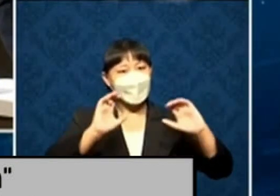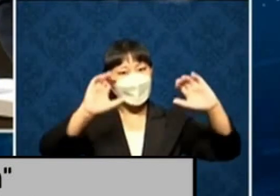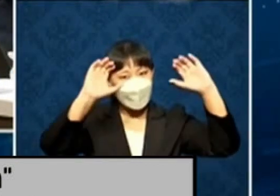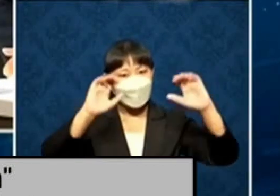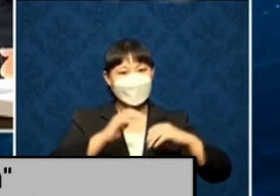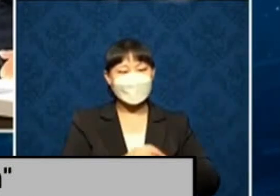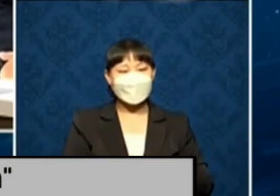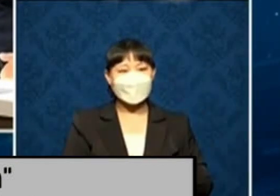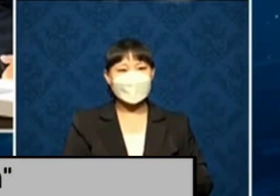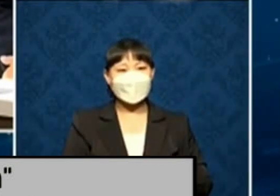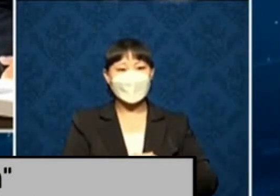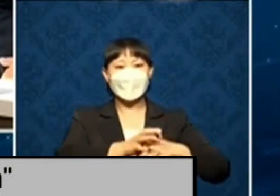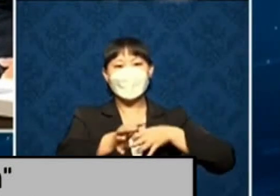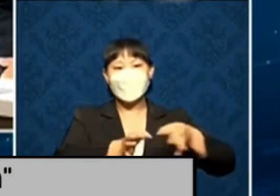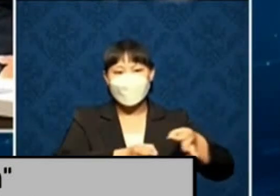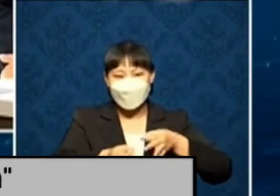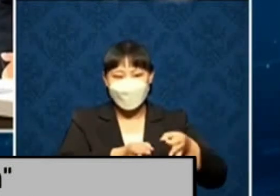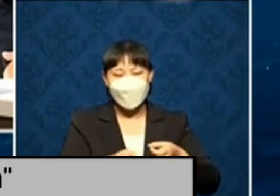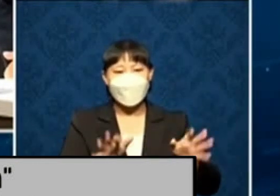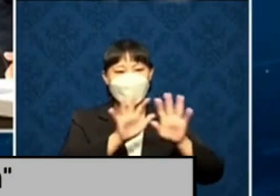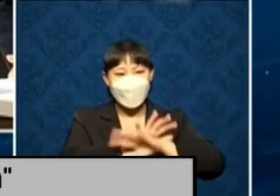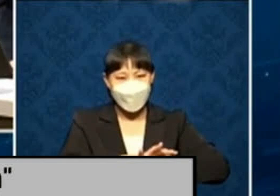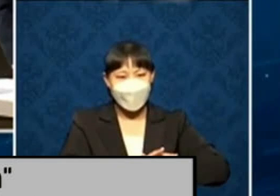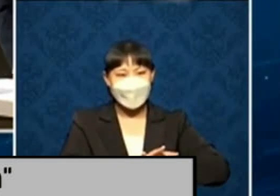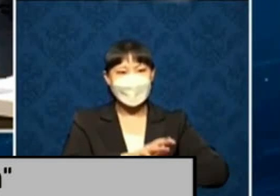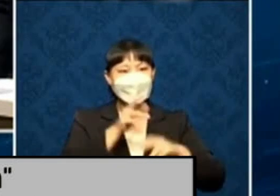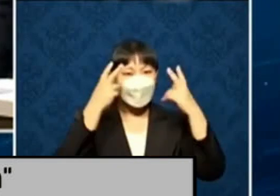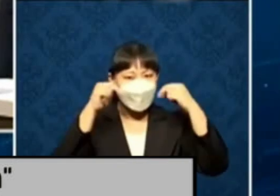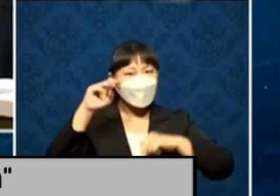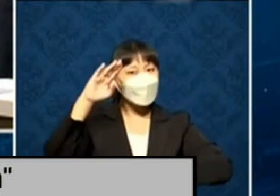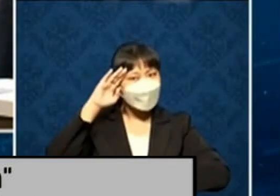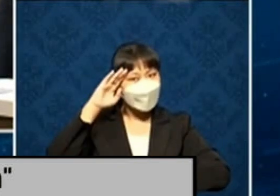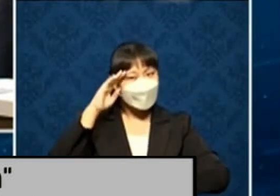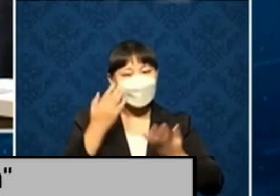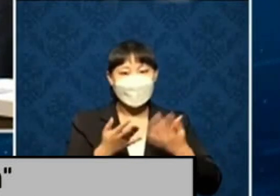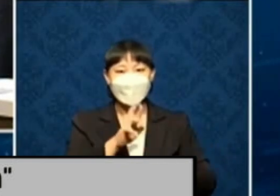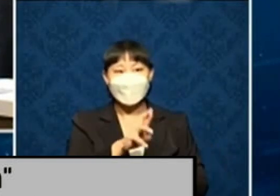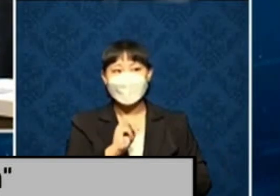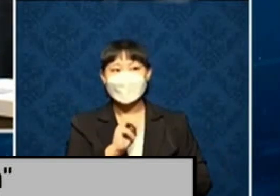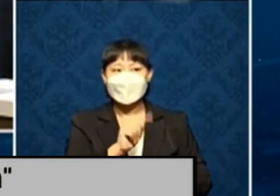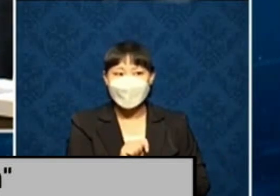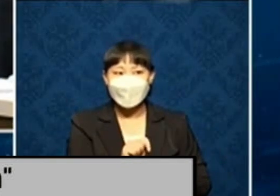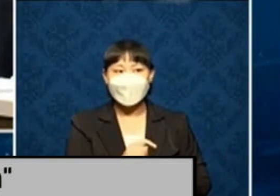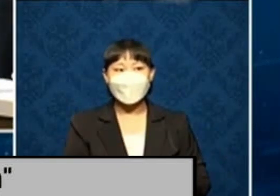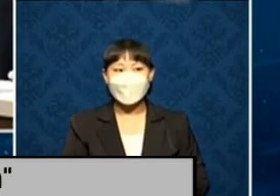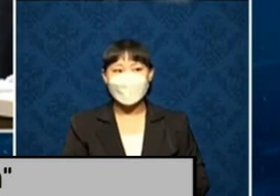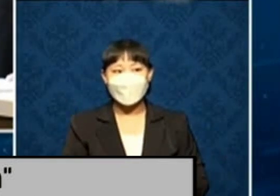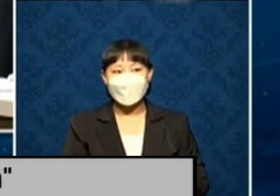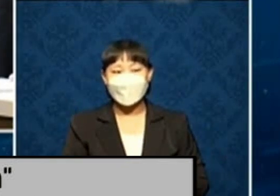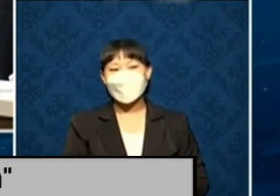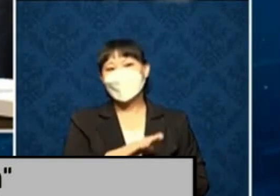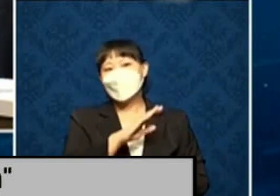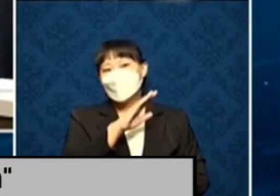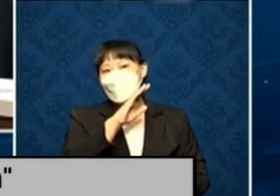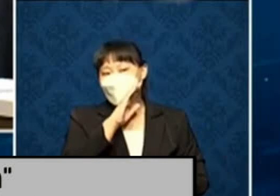านได้ลุกขึ้นมาชี้แจงประหนึ่งกันท่านเป็นนายกรัฐมนตรีหรือรัฐมนตรีเสียเอง ทีนี้กรณีแบบนี้ถ้าท่านประธานวินิจฉัยแบบนี้ผ